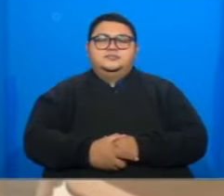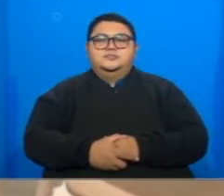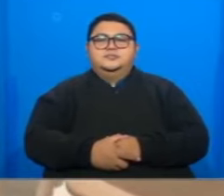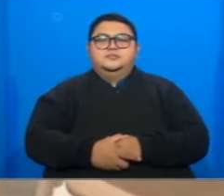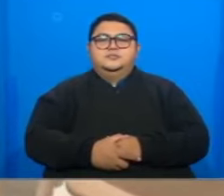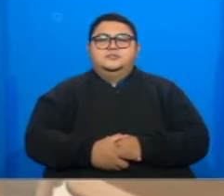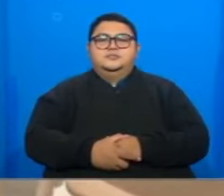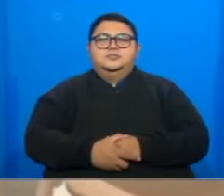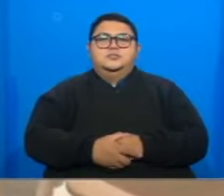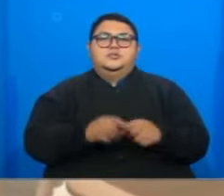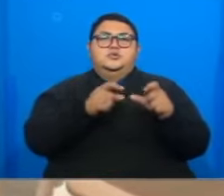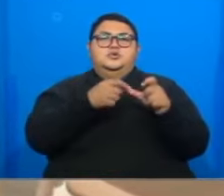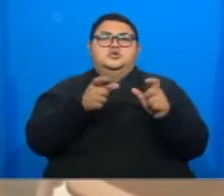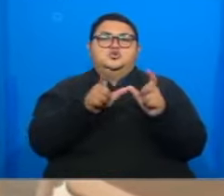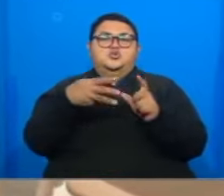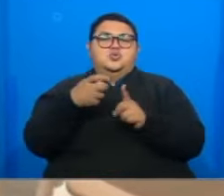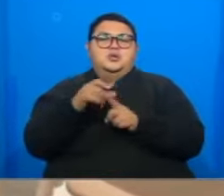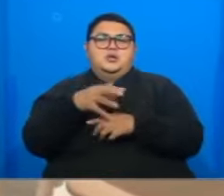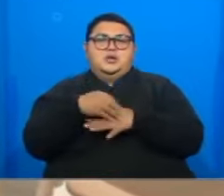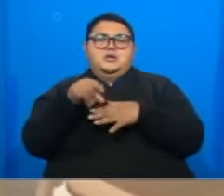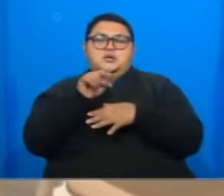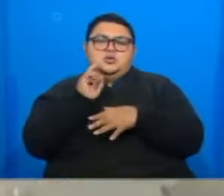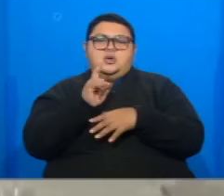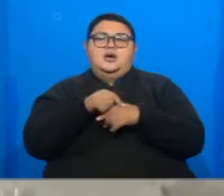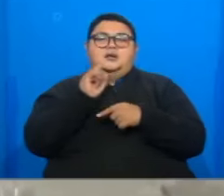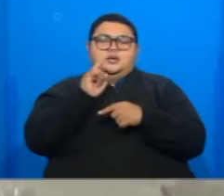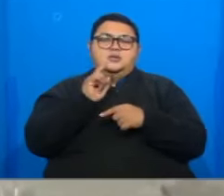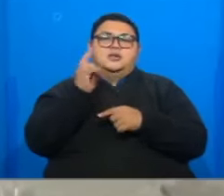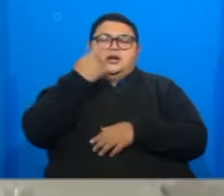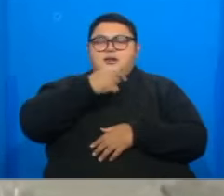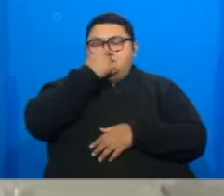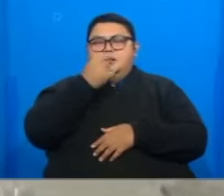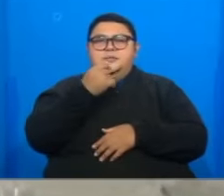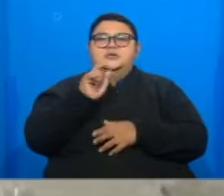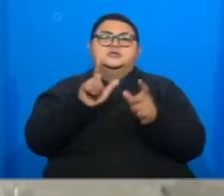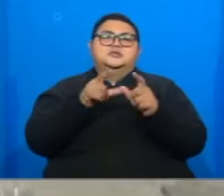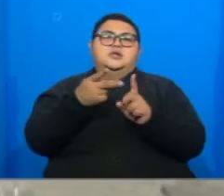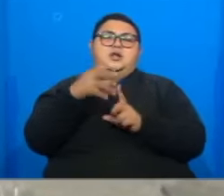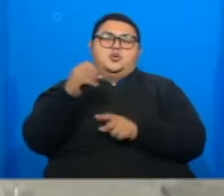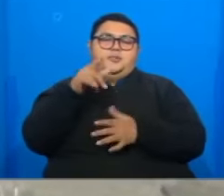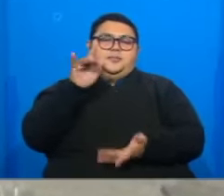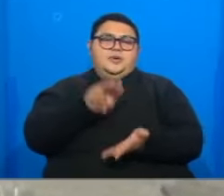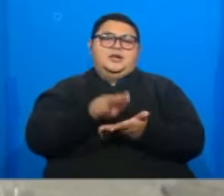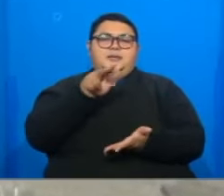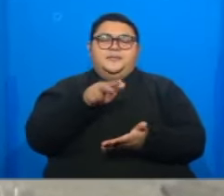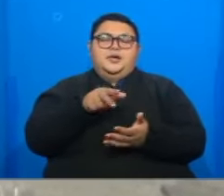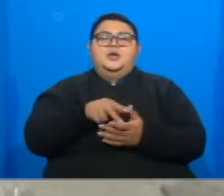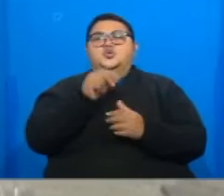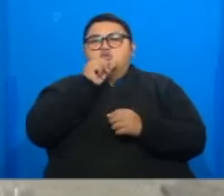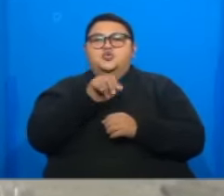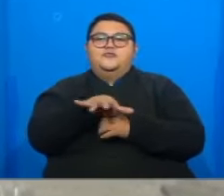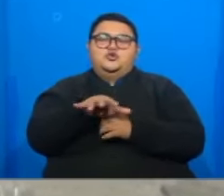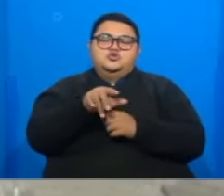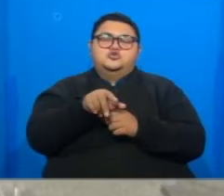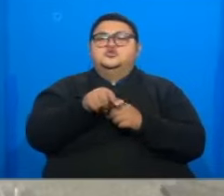Swedia mengumumkan kasus Mpox pertama di luar Afrika pada Kamis setelah World Health Organization menetapkan wabah Mpox sebagai